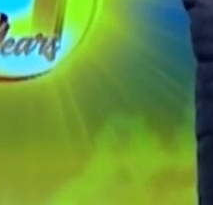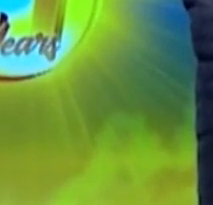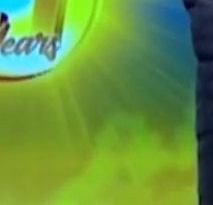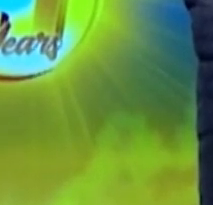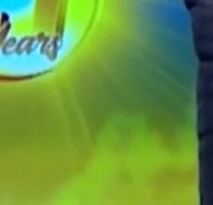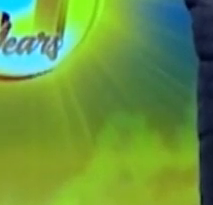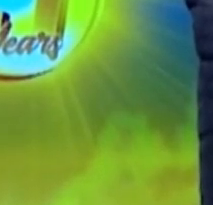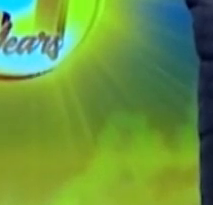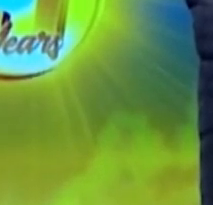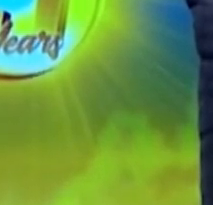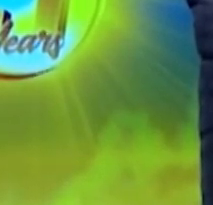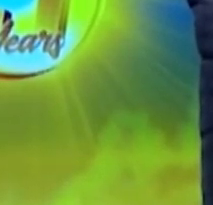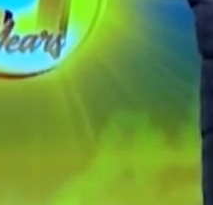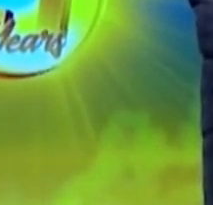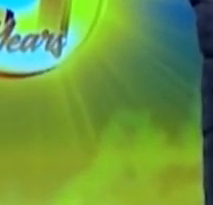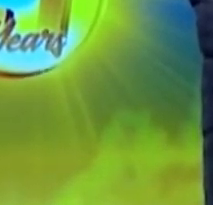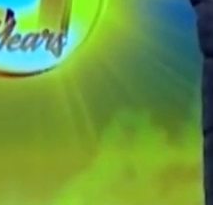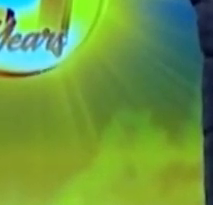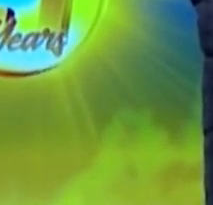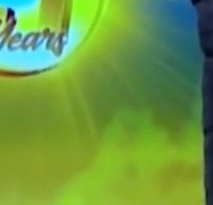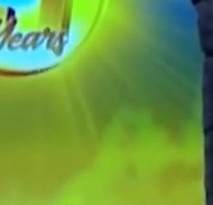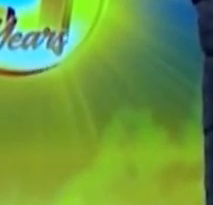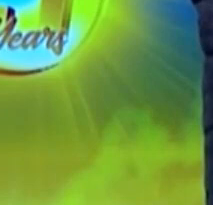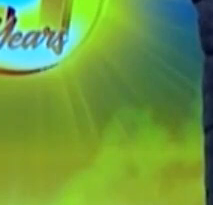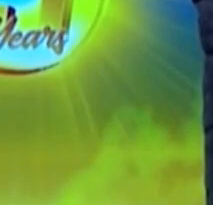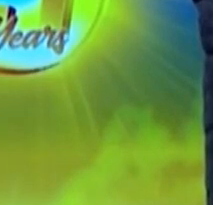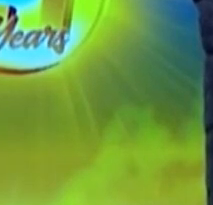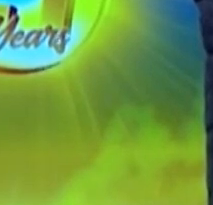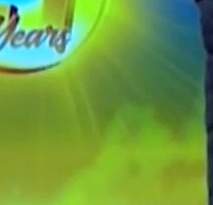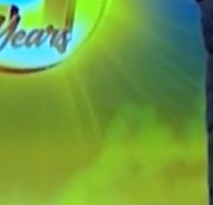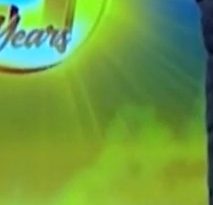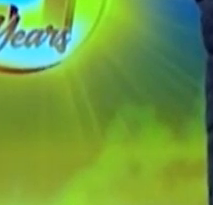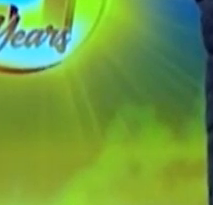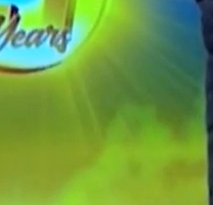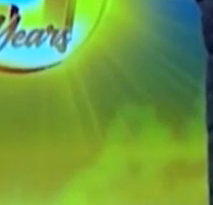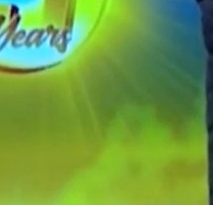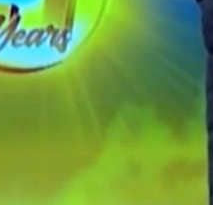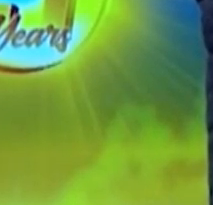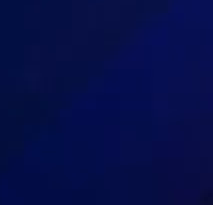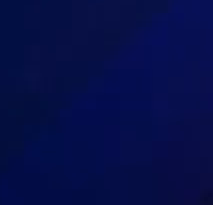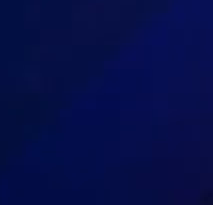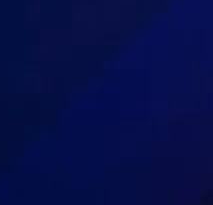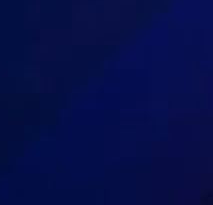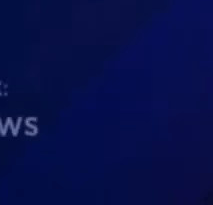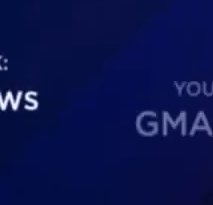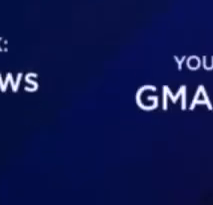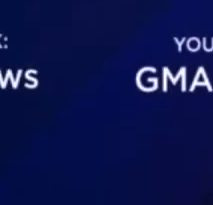masubaybayan sa GMA Pinoy TV at www.gmanews.tv.